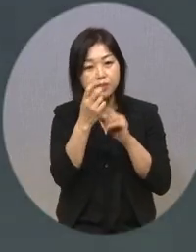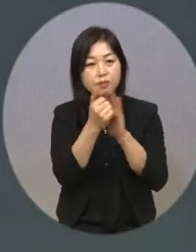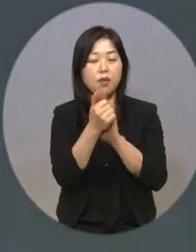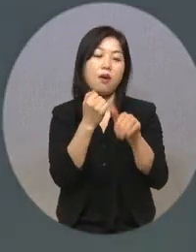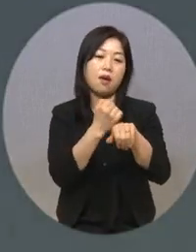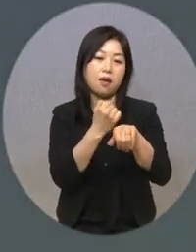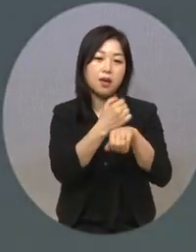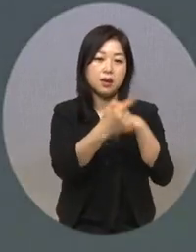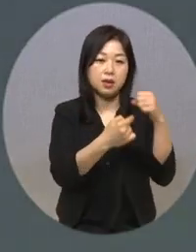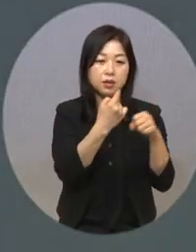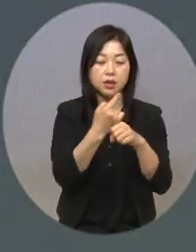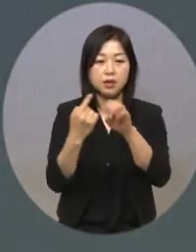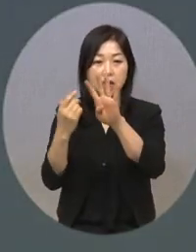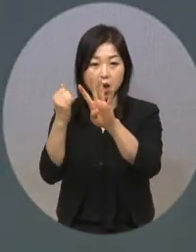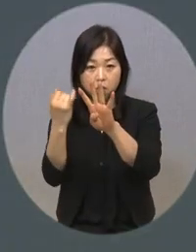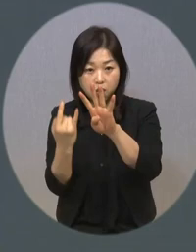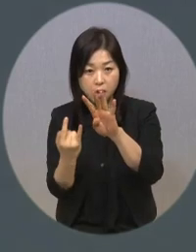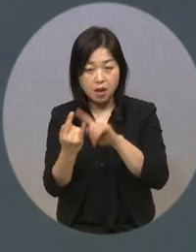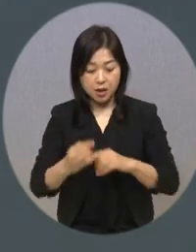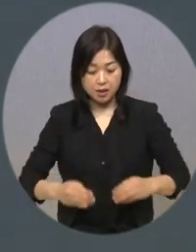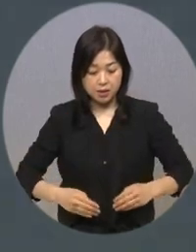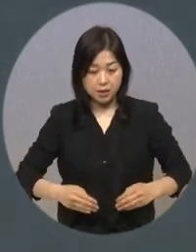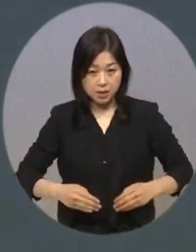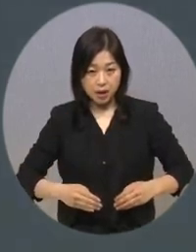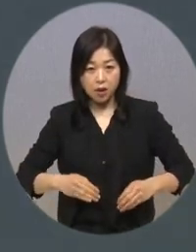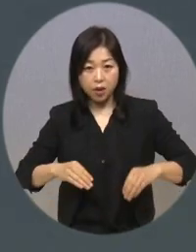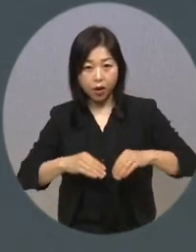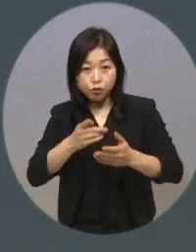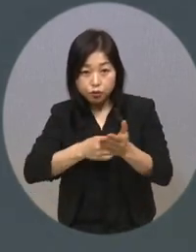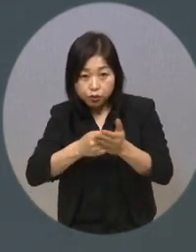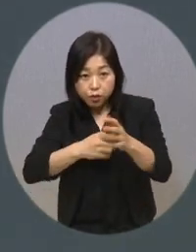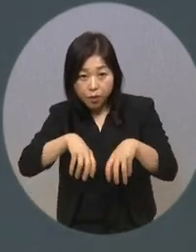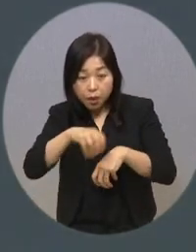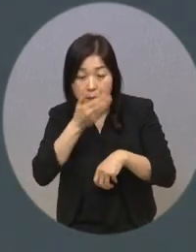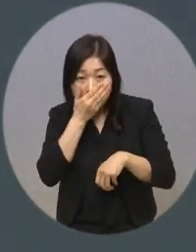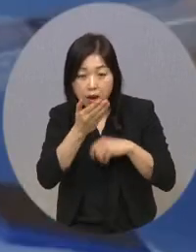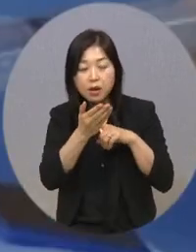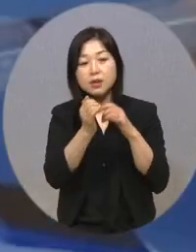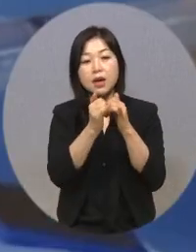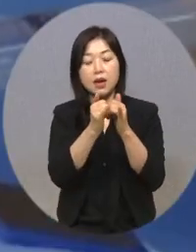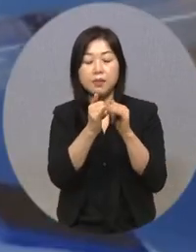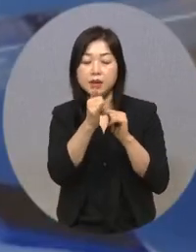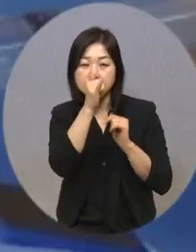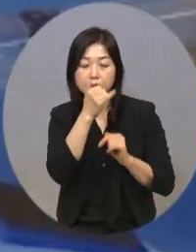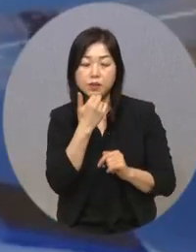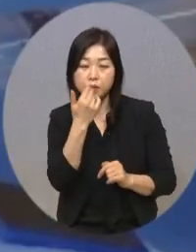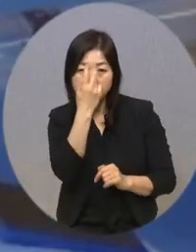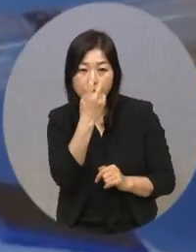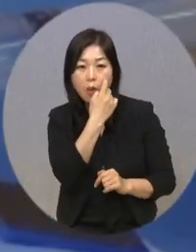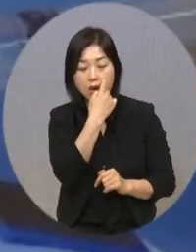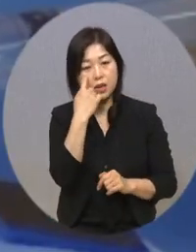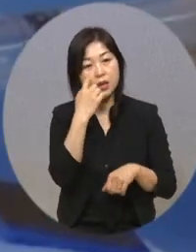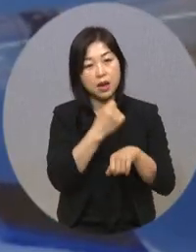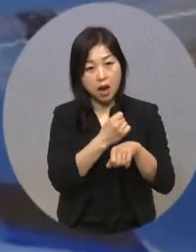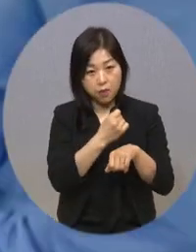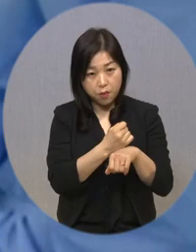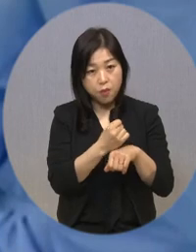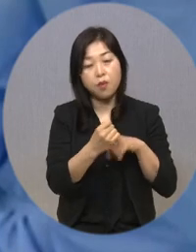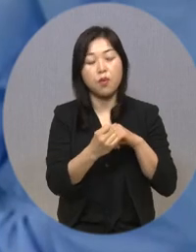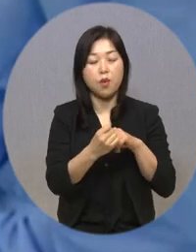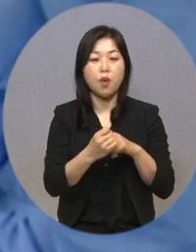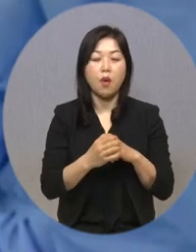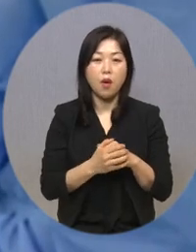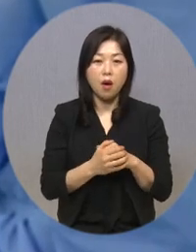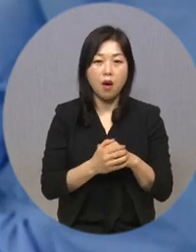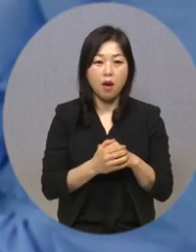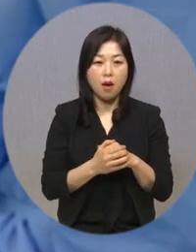1년에 4회 신장이식자 명단을 확인하고 장애 상태 변동이 있는 신장장애인은 직권으로 장애 정도를